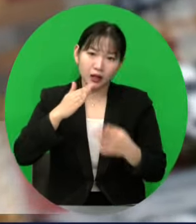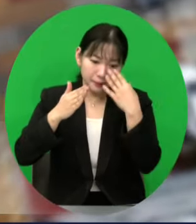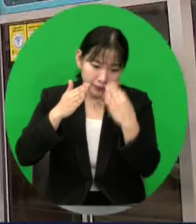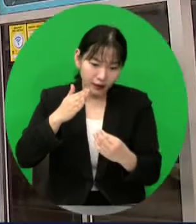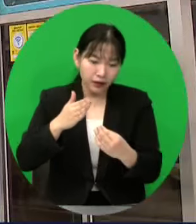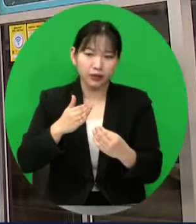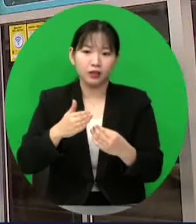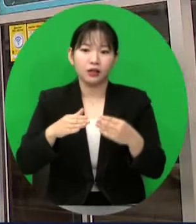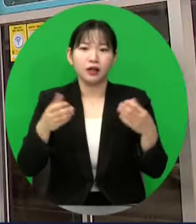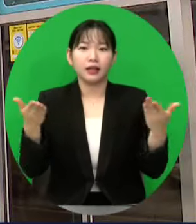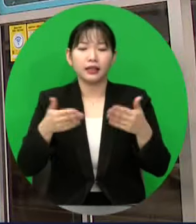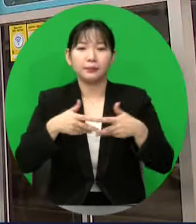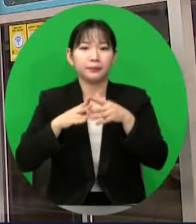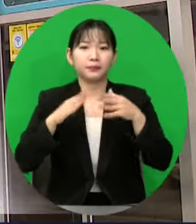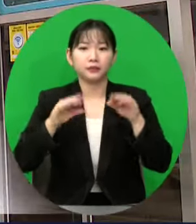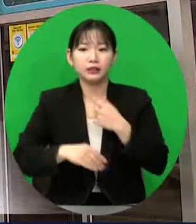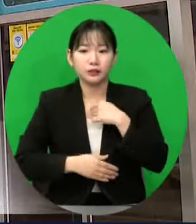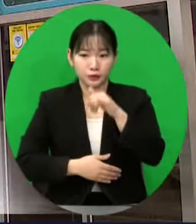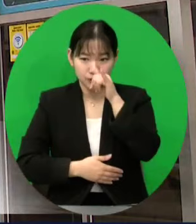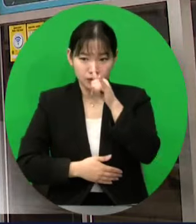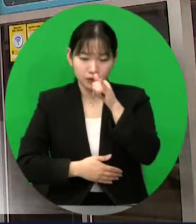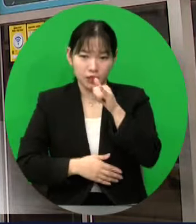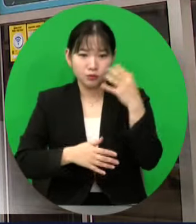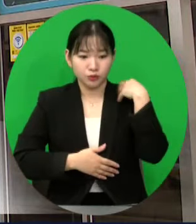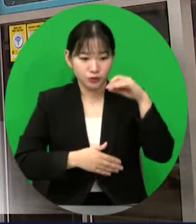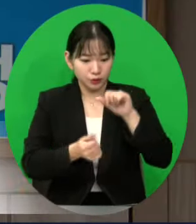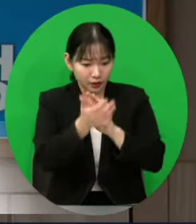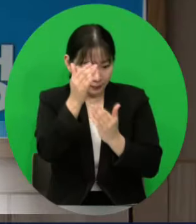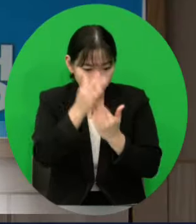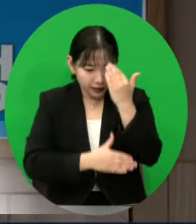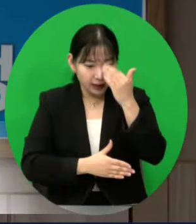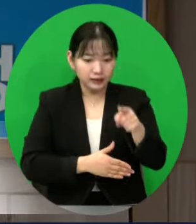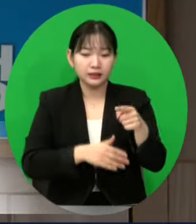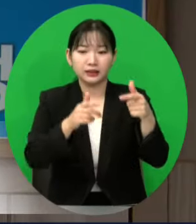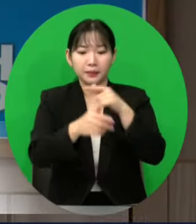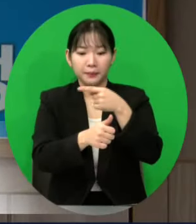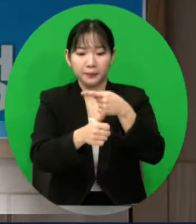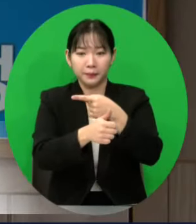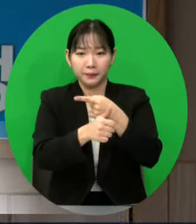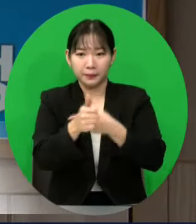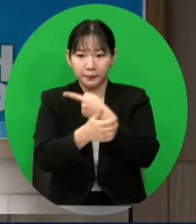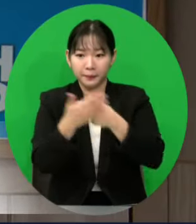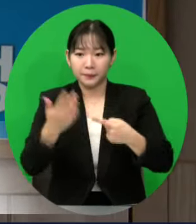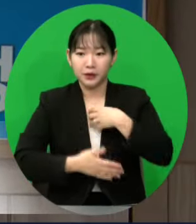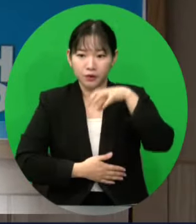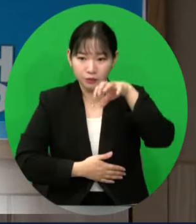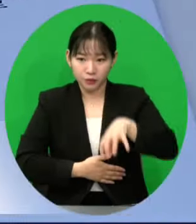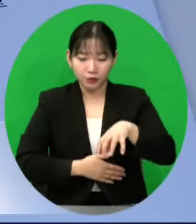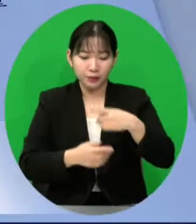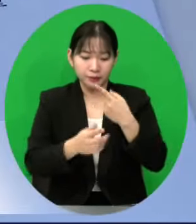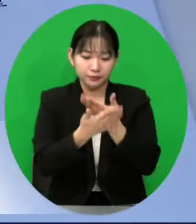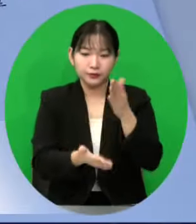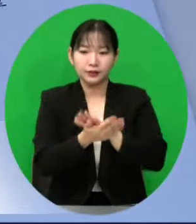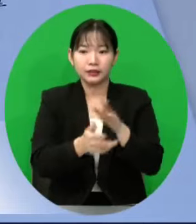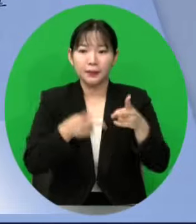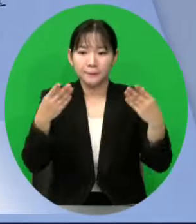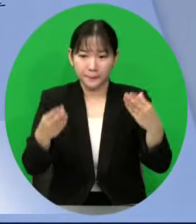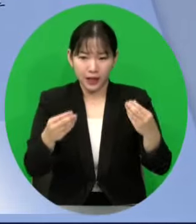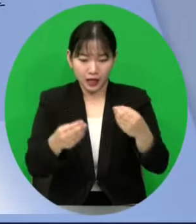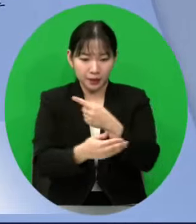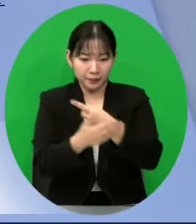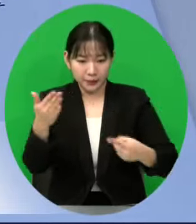확인됐습니다. 무안군은 논란이 일자 아파트 부지를 포함한 해당 재해 위험지구의 개선 사업을 마쳤다며 재해